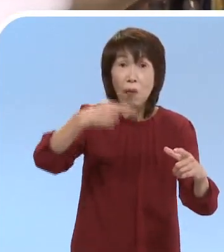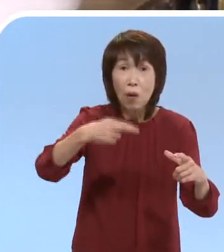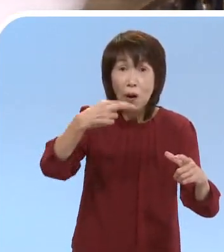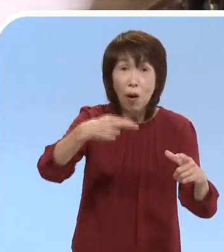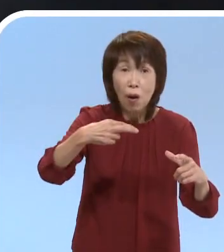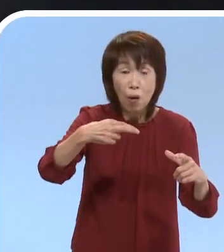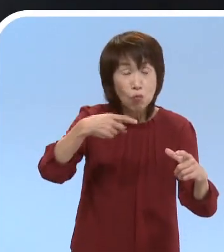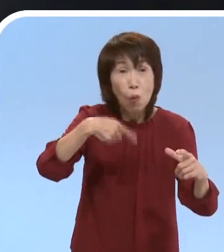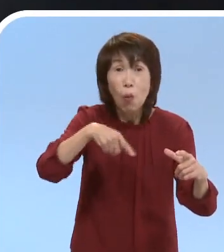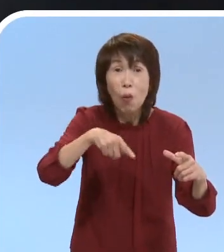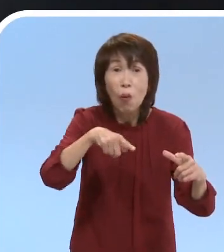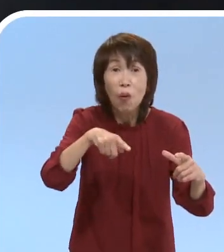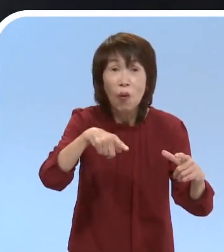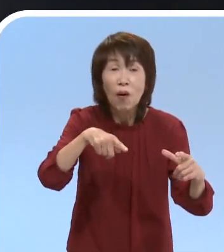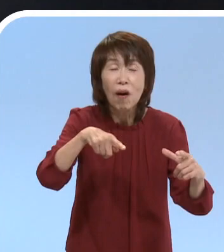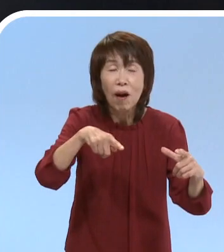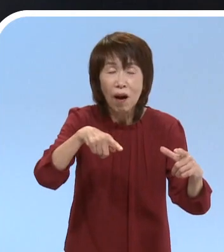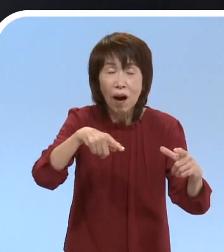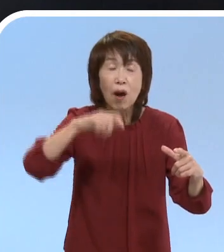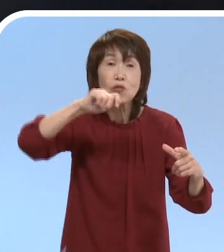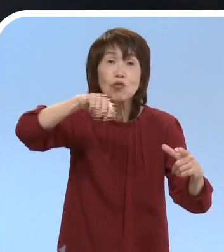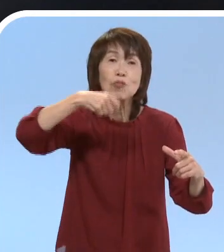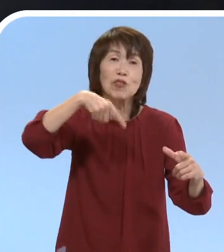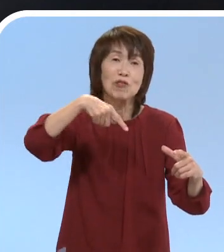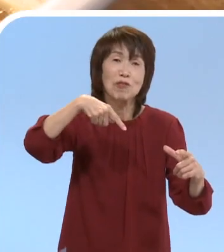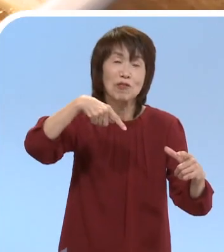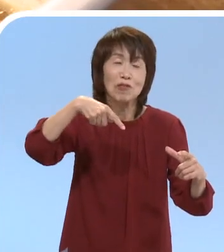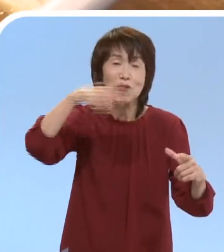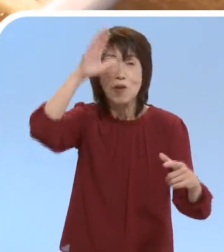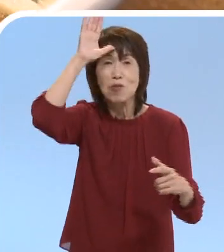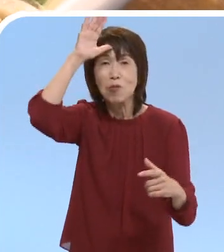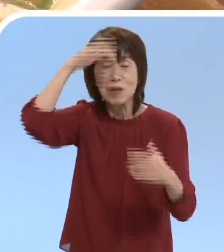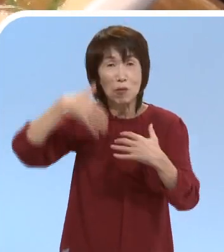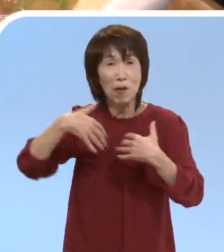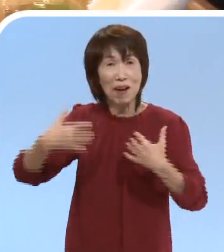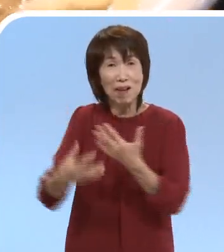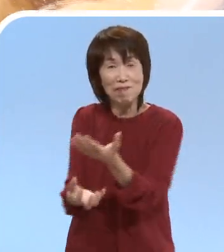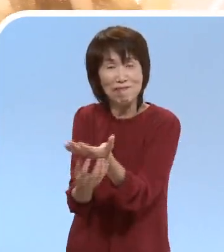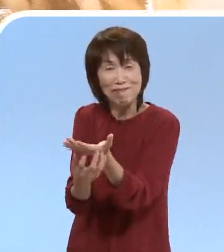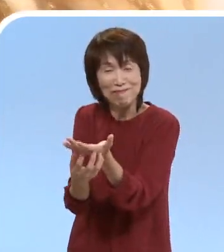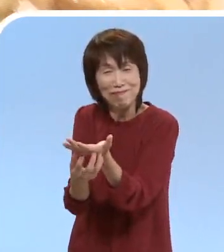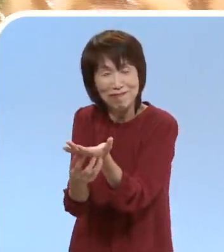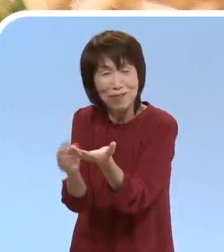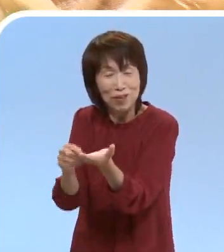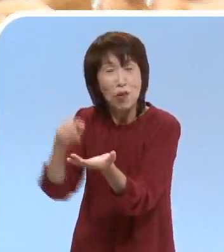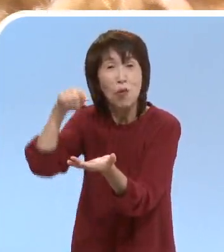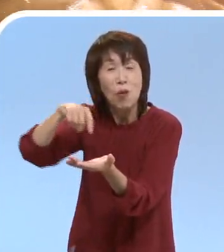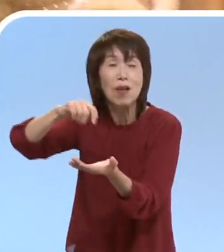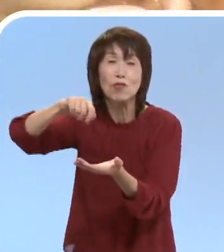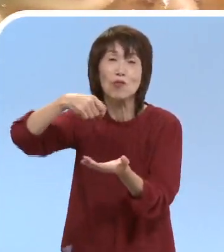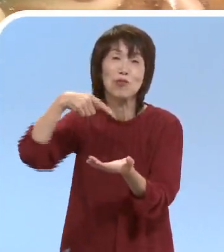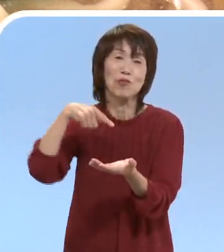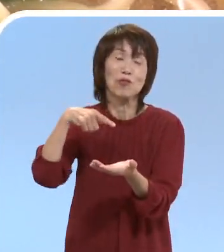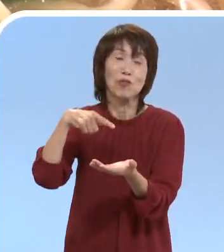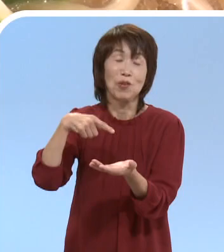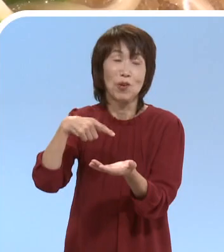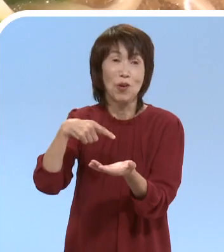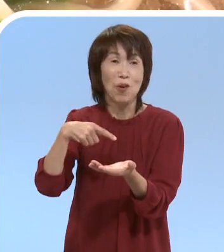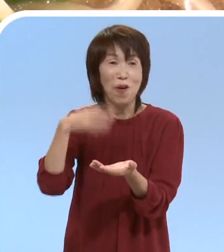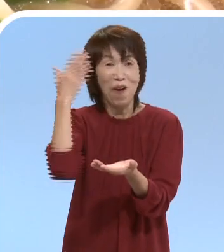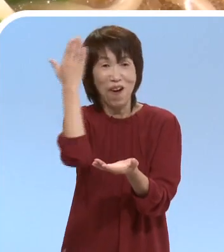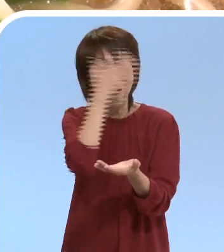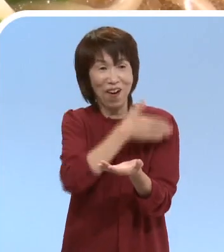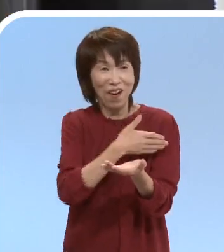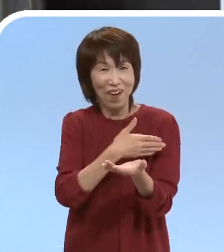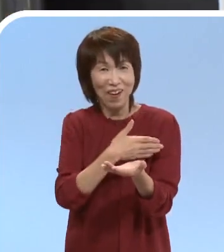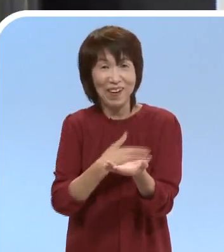ーメン、 なんで 百日鶏のガラからスープを取って、でラーメンを作って。 すごい、 ラーメンまで作ってし